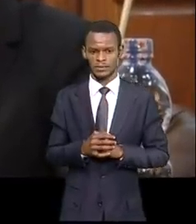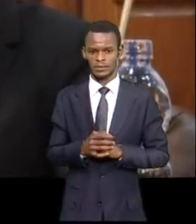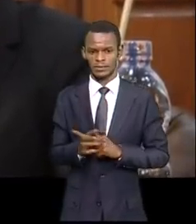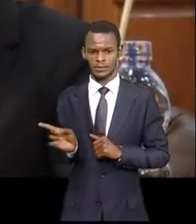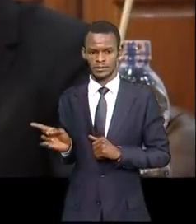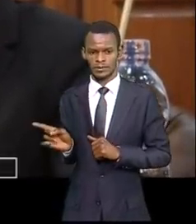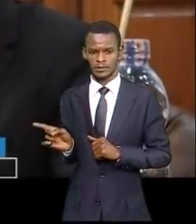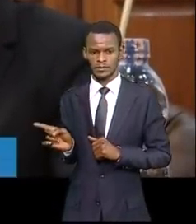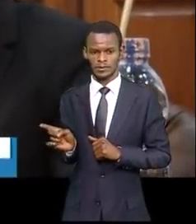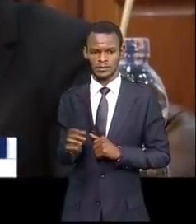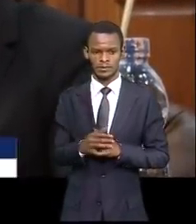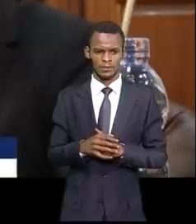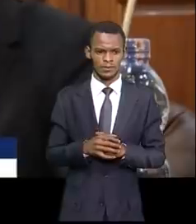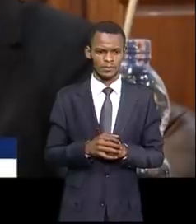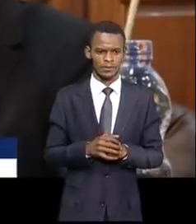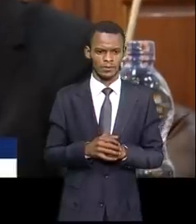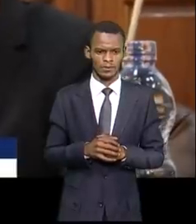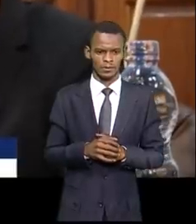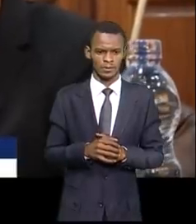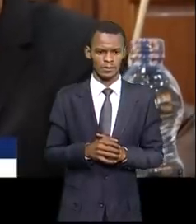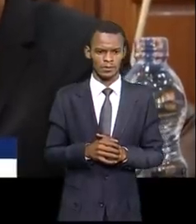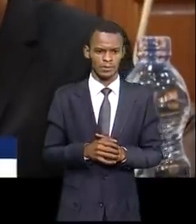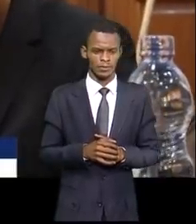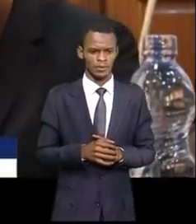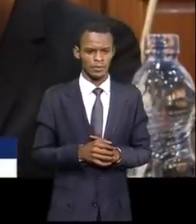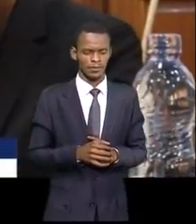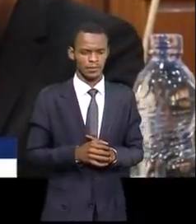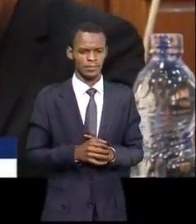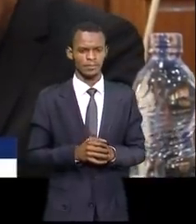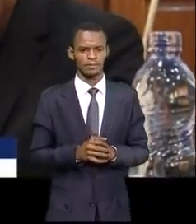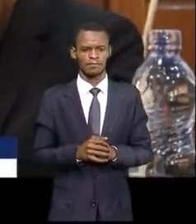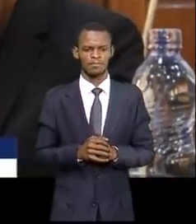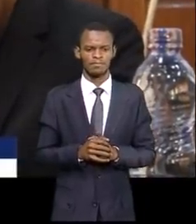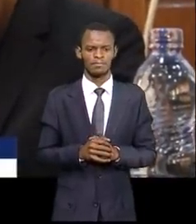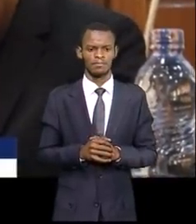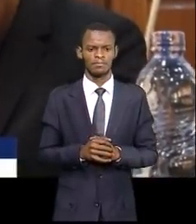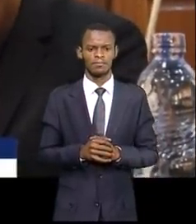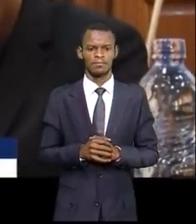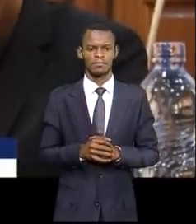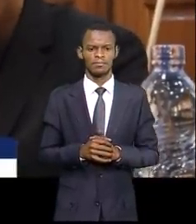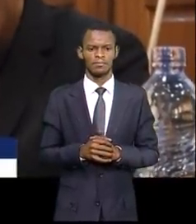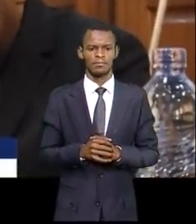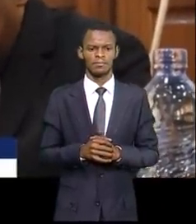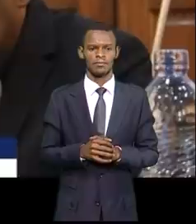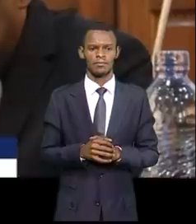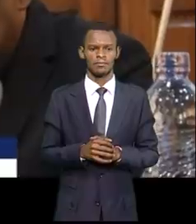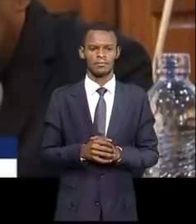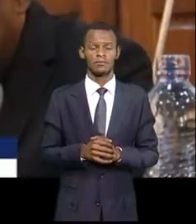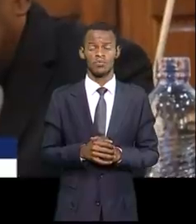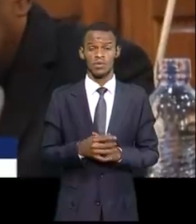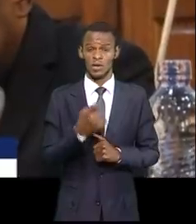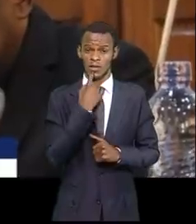berne voilà n'est ce pas